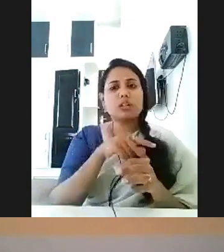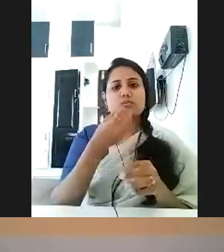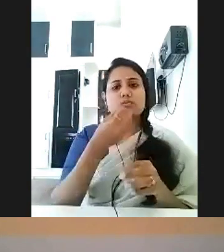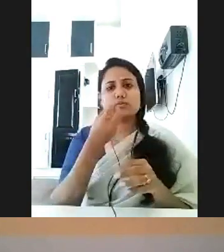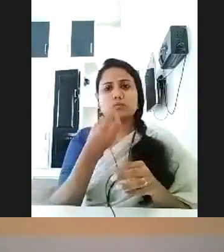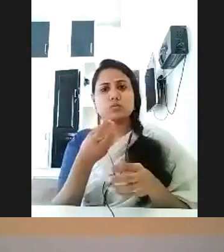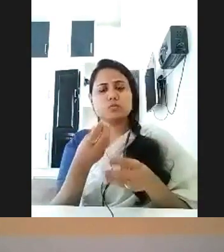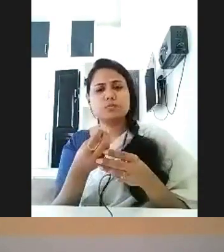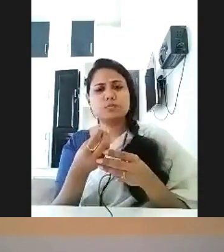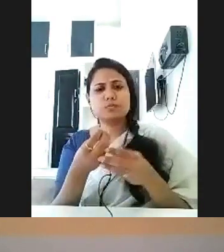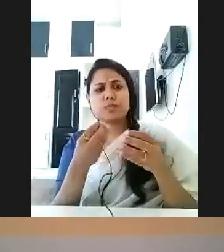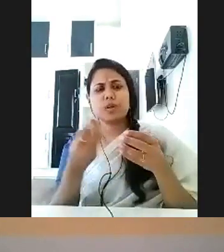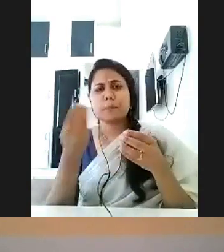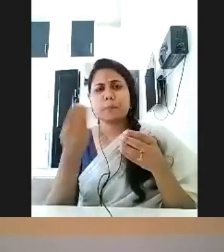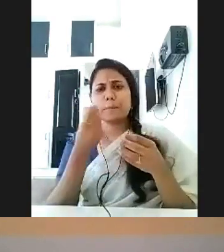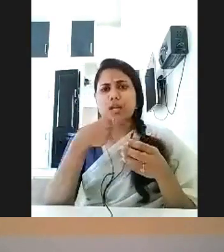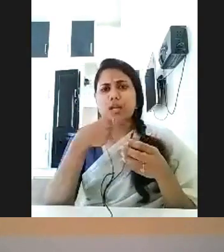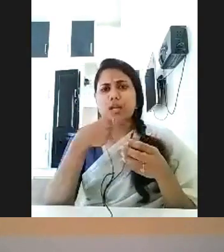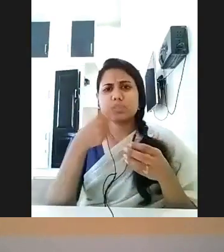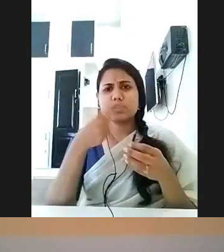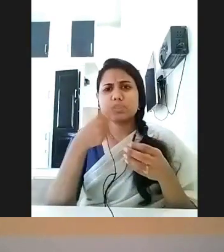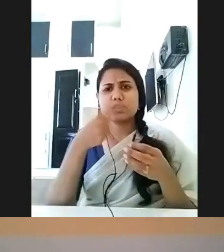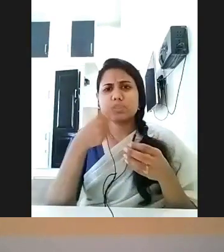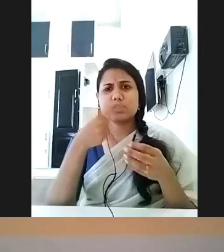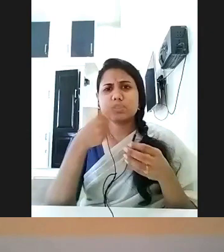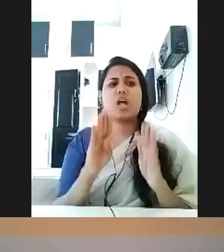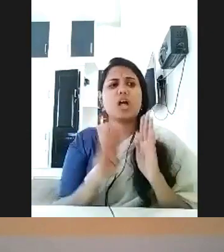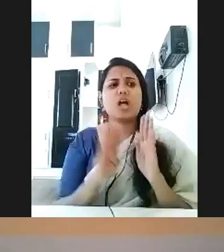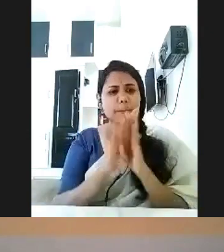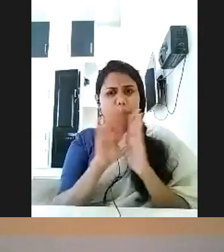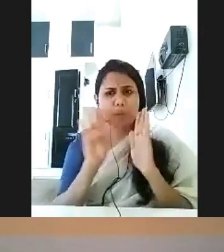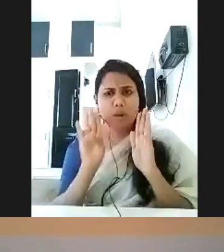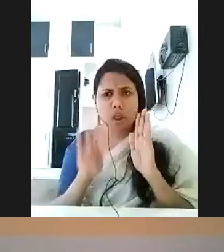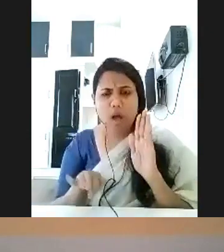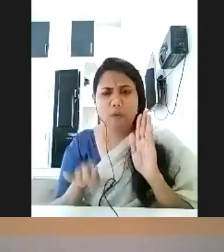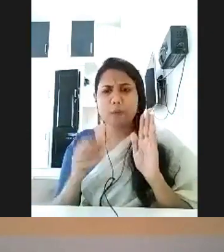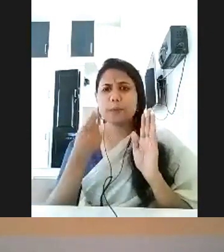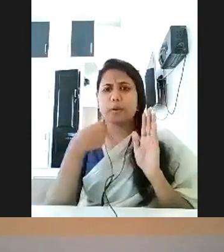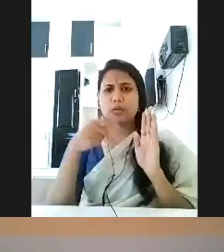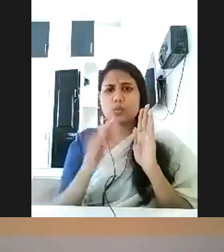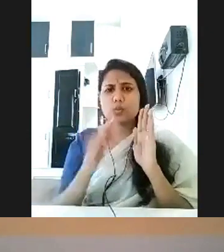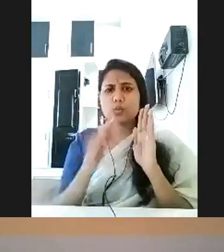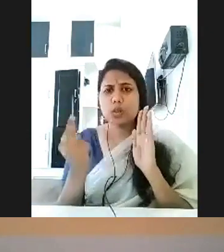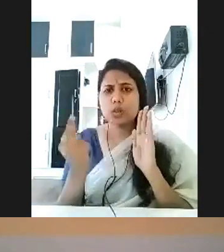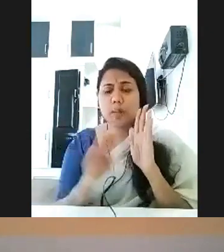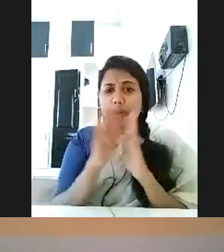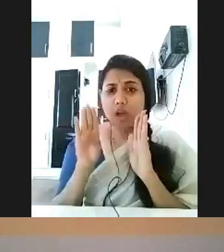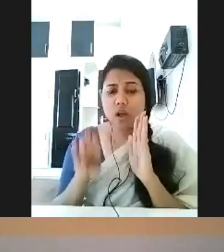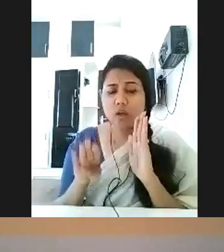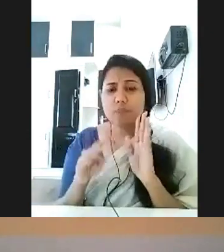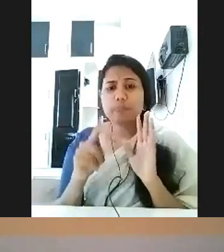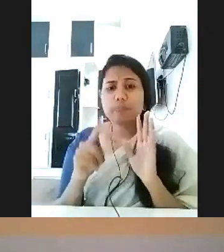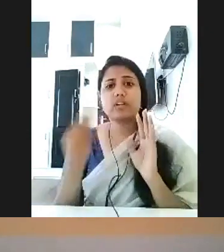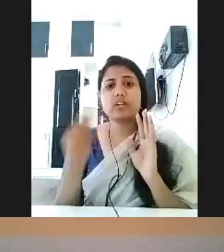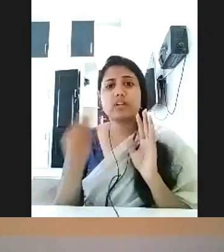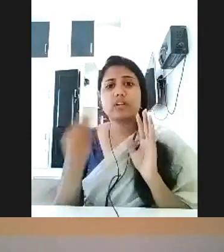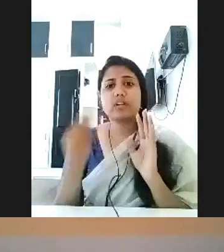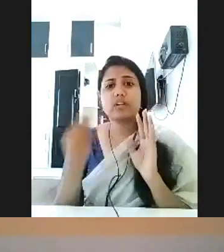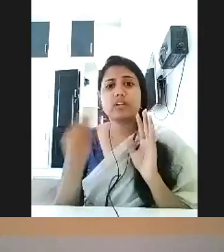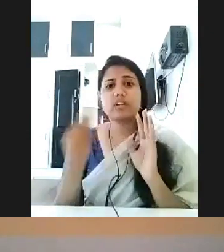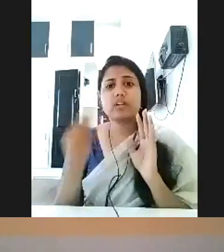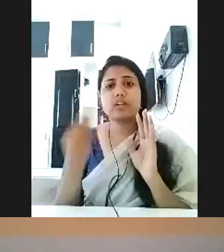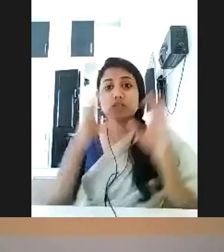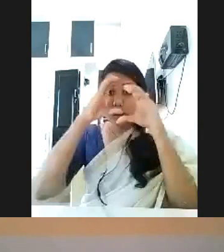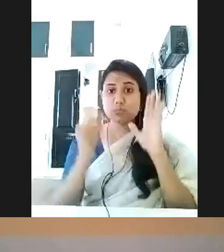യൂസ് ചെയ്തവരിൽ എന്തുമാത്രം ഇംപ്രൂവ്മെന്റ് എന്നുള്ളത് കുറച്ചുകൂടെ ഒന്ന് വിശദീകരിക്കാമോ? കാരണം പലപ്പോഴും അതൊരു കൺഫ്യൂഷൻ ഉണ്ട് ആളുകളിൽ. ഐ